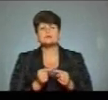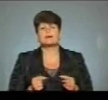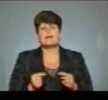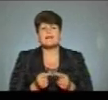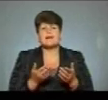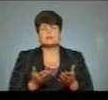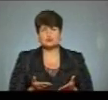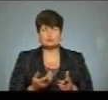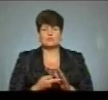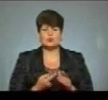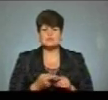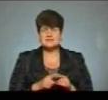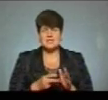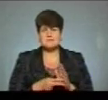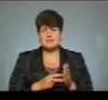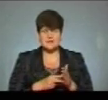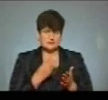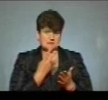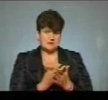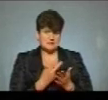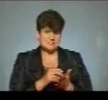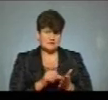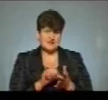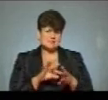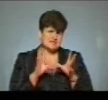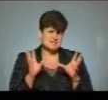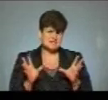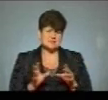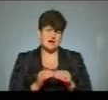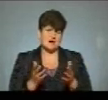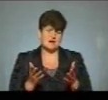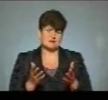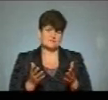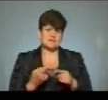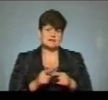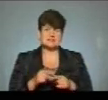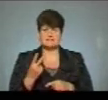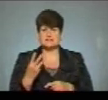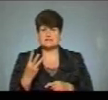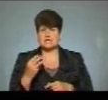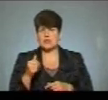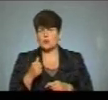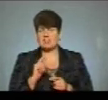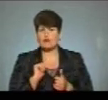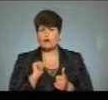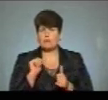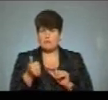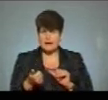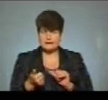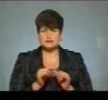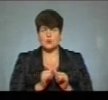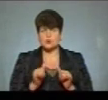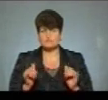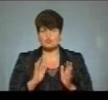бо цей план, який наші експерти представляють, він загальний, це на 2-3 роки наперед розвитку парку. Ми